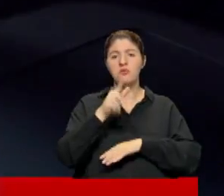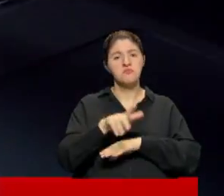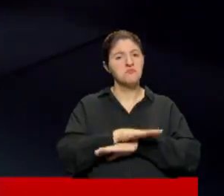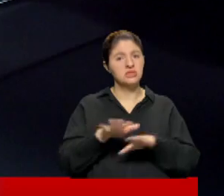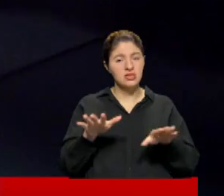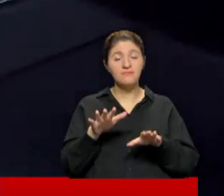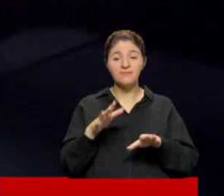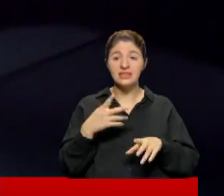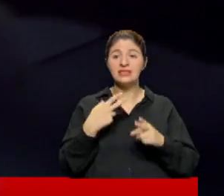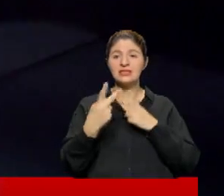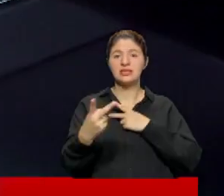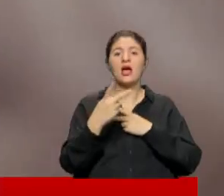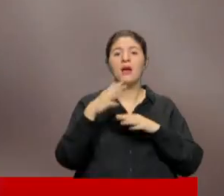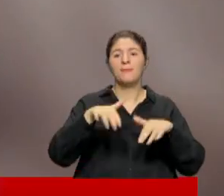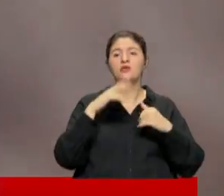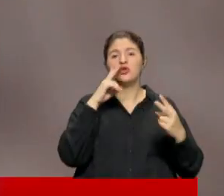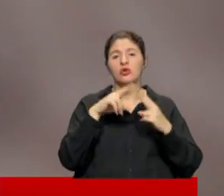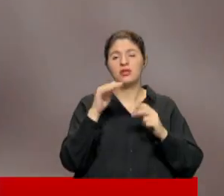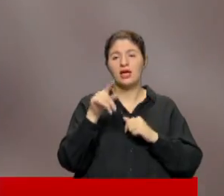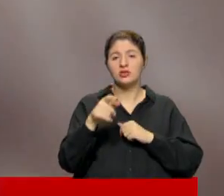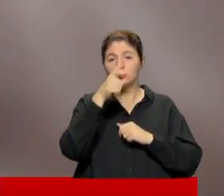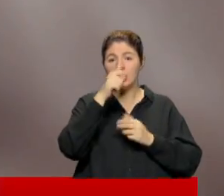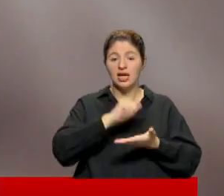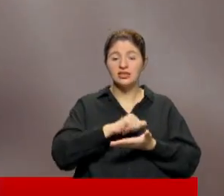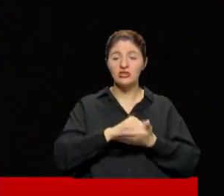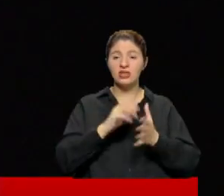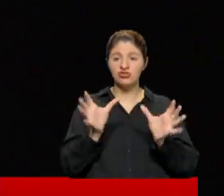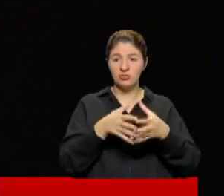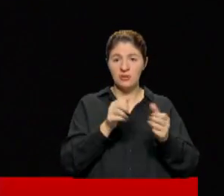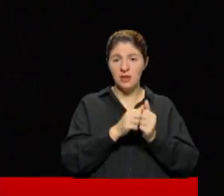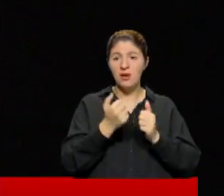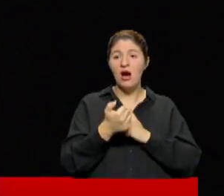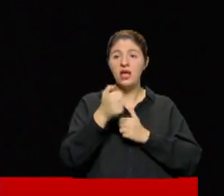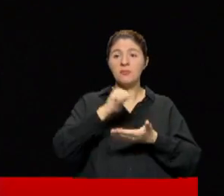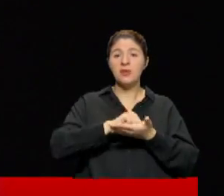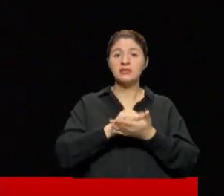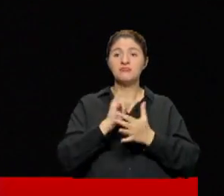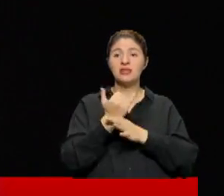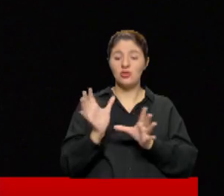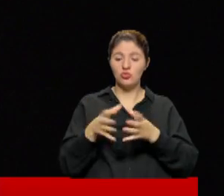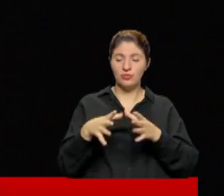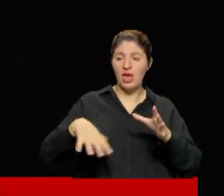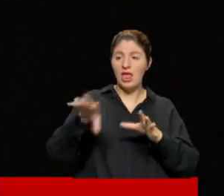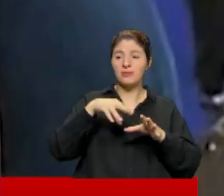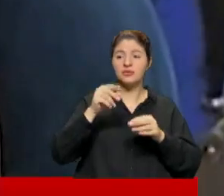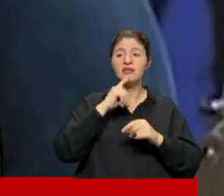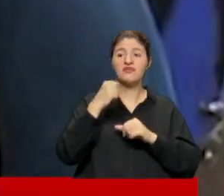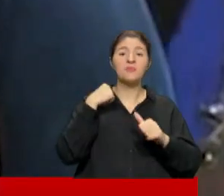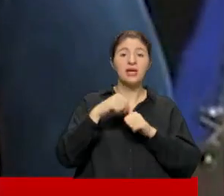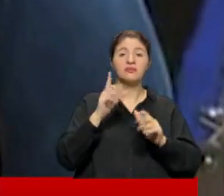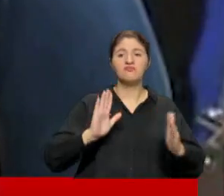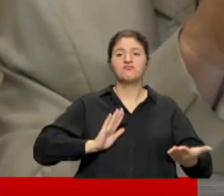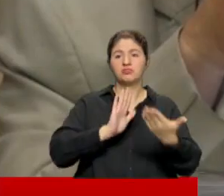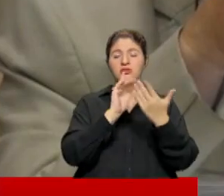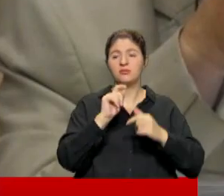geçti sıra meclis görüşmelerine geldi Türkiye Gazeteciler Cemiyeti ile birlikte 6 Basın meslek örgütü daha teklife bir kez daha